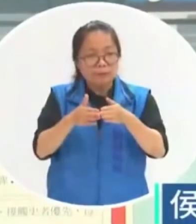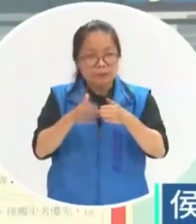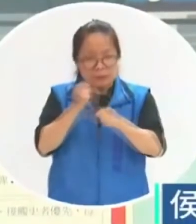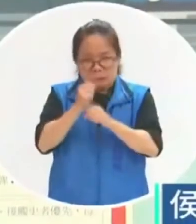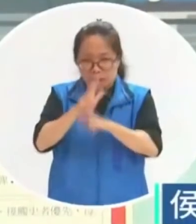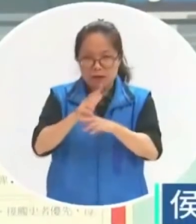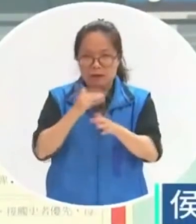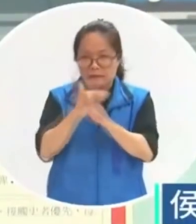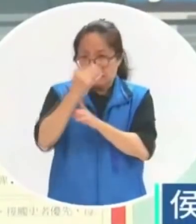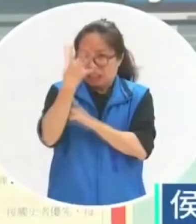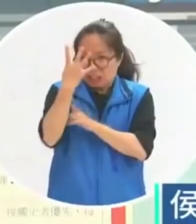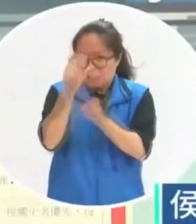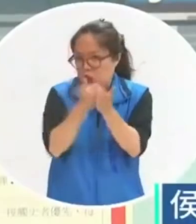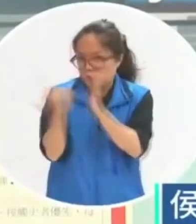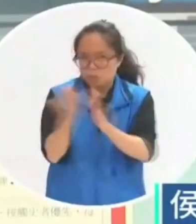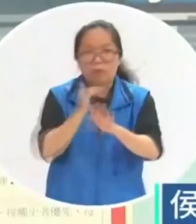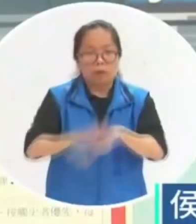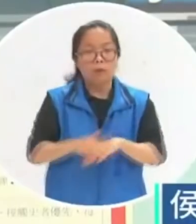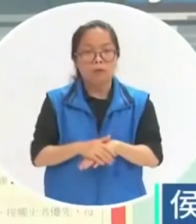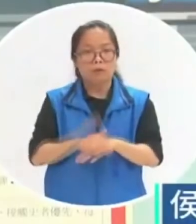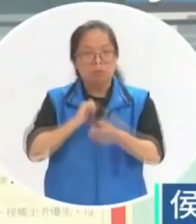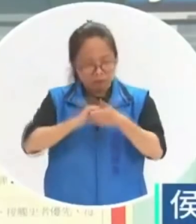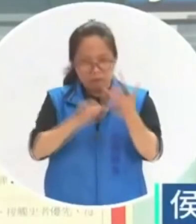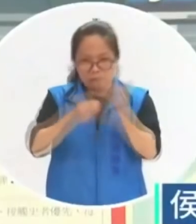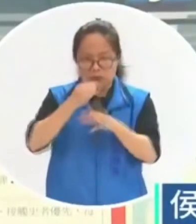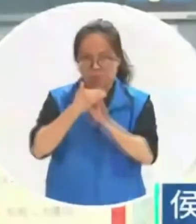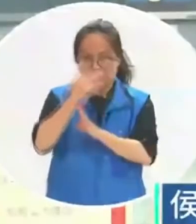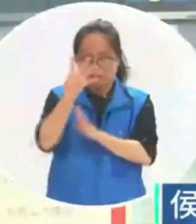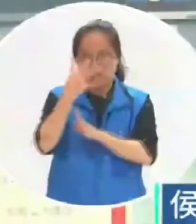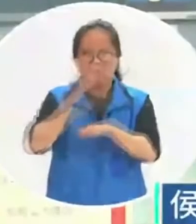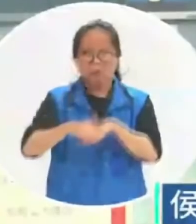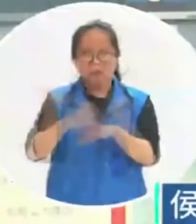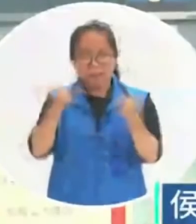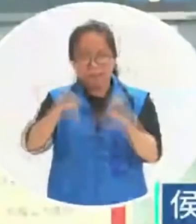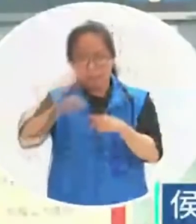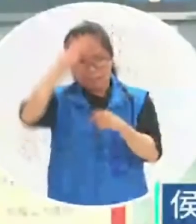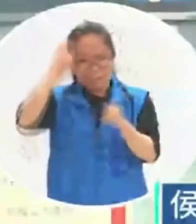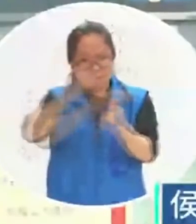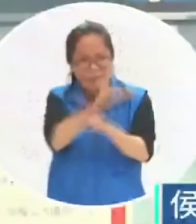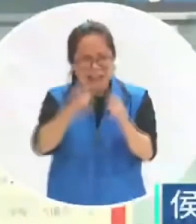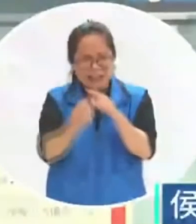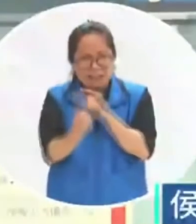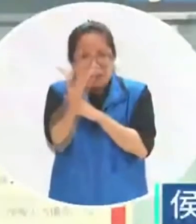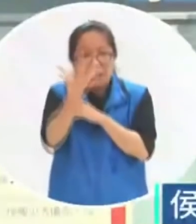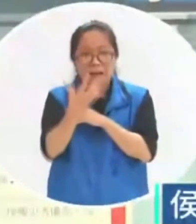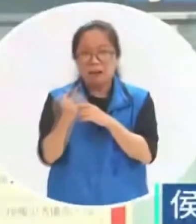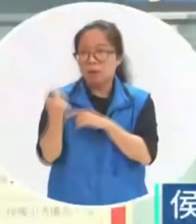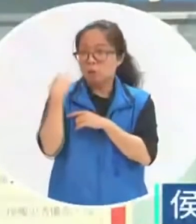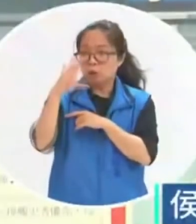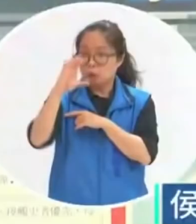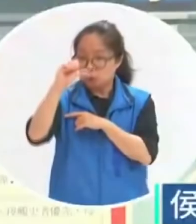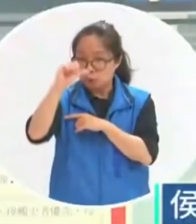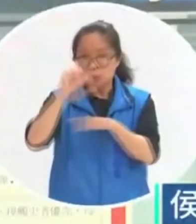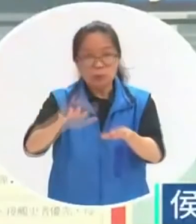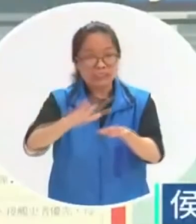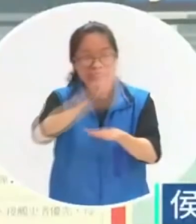第四级的准备，一定会做好。因为像这样疫情，昨天95，今